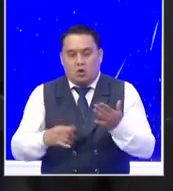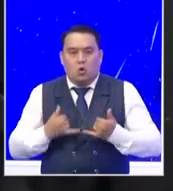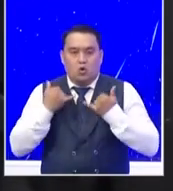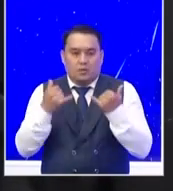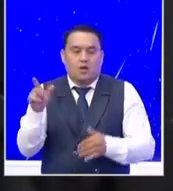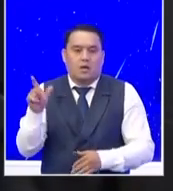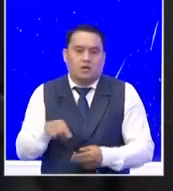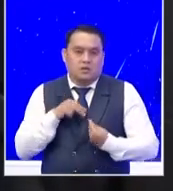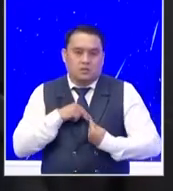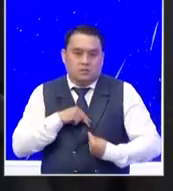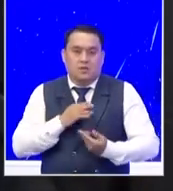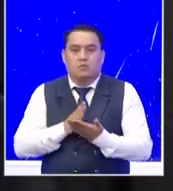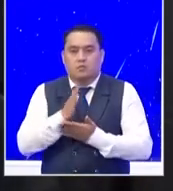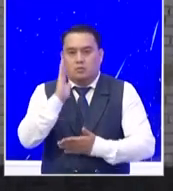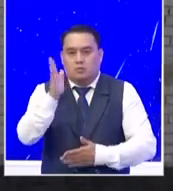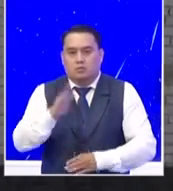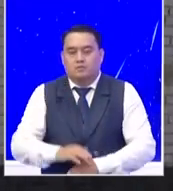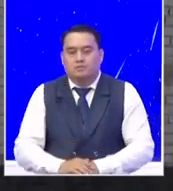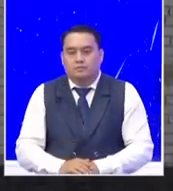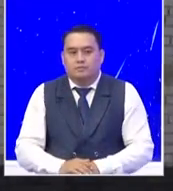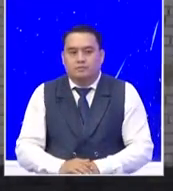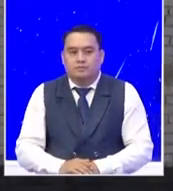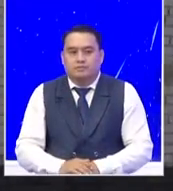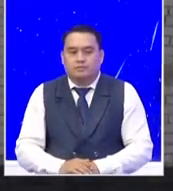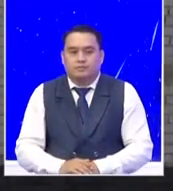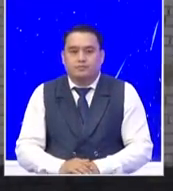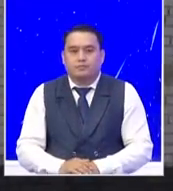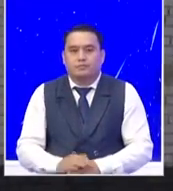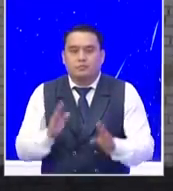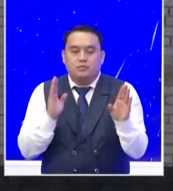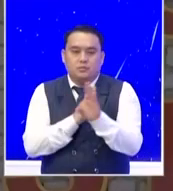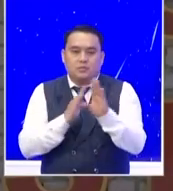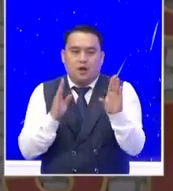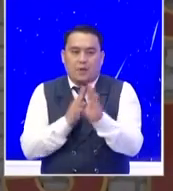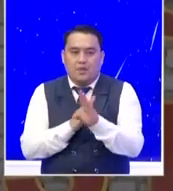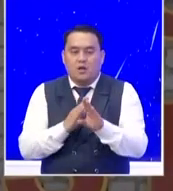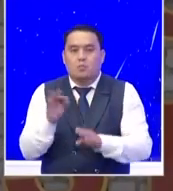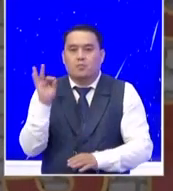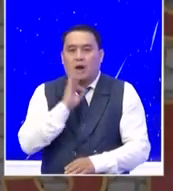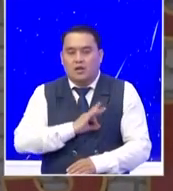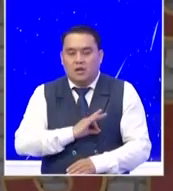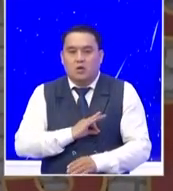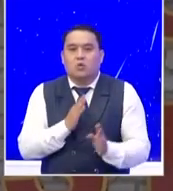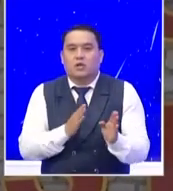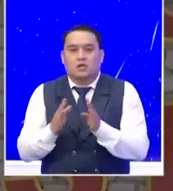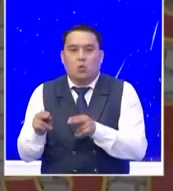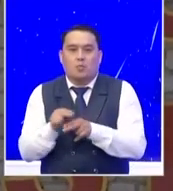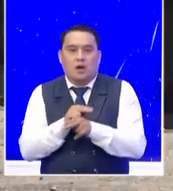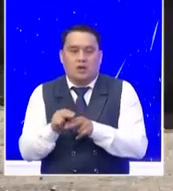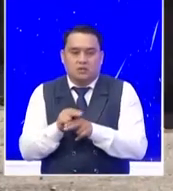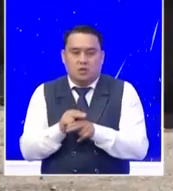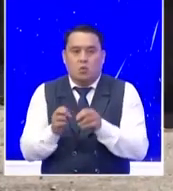лайықты қызмет ететін болам. Жетісу өңірінде табиғи ресурстар және табиғатты пайдалануды реттеу басқармасына